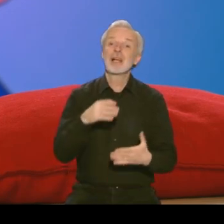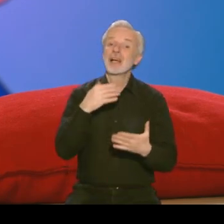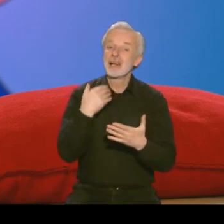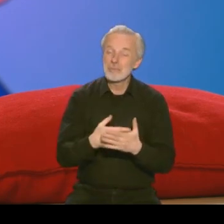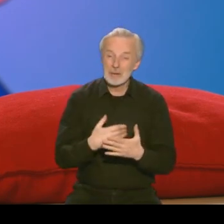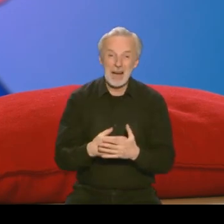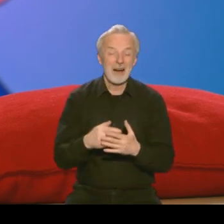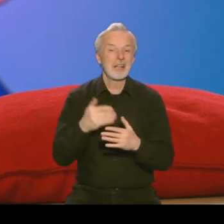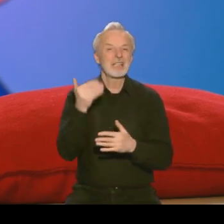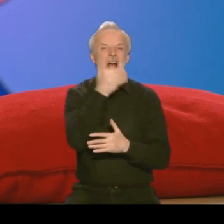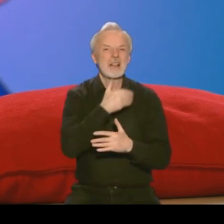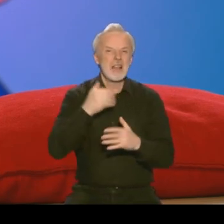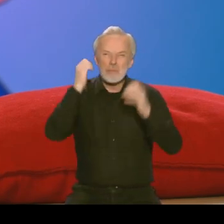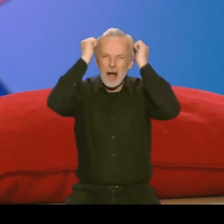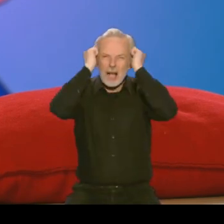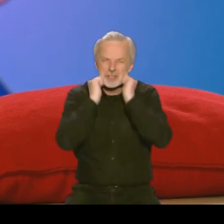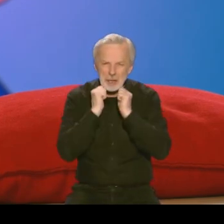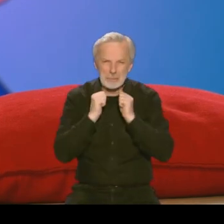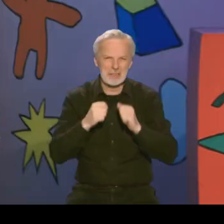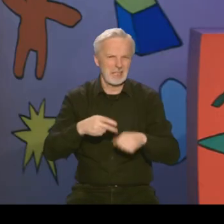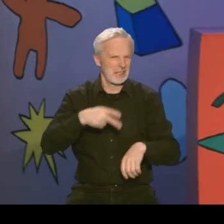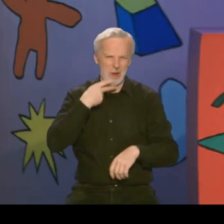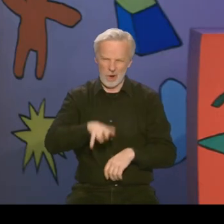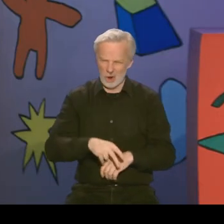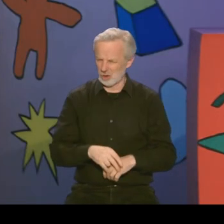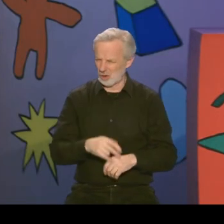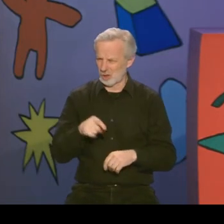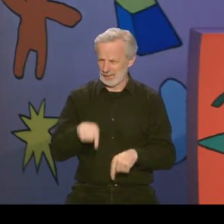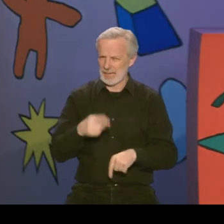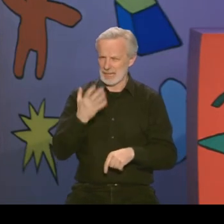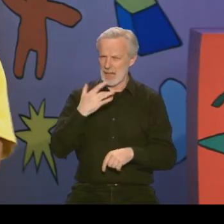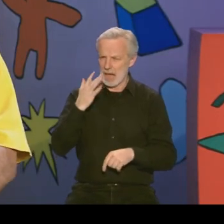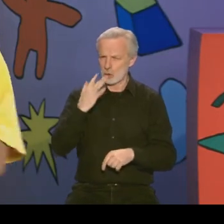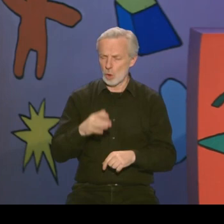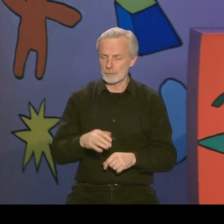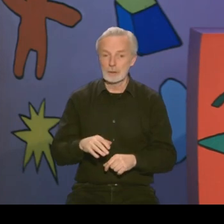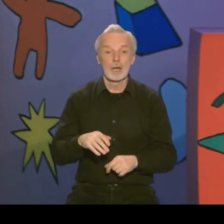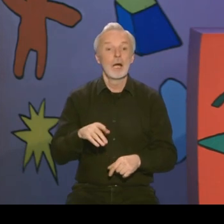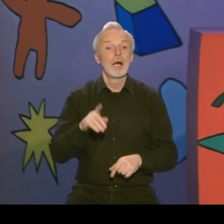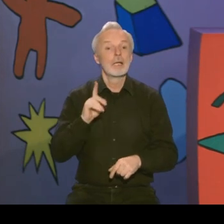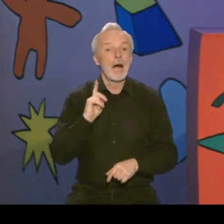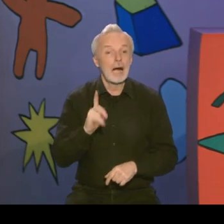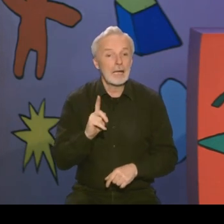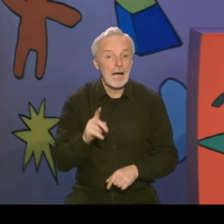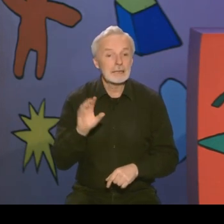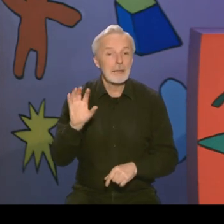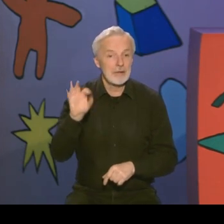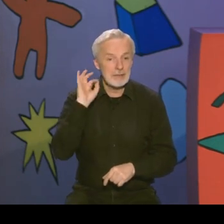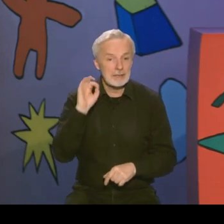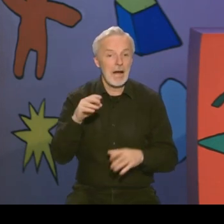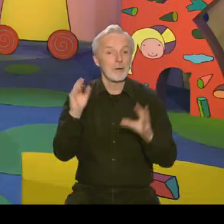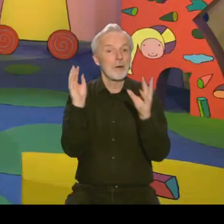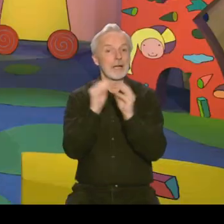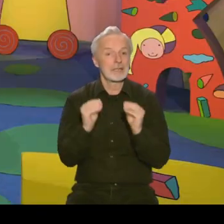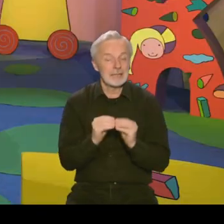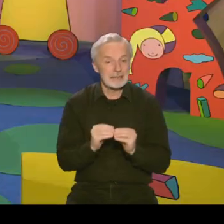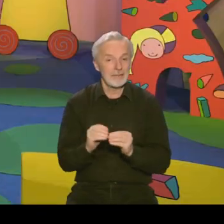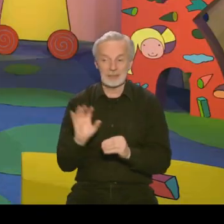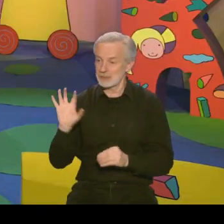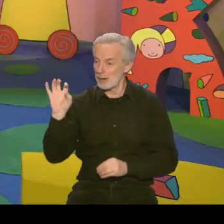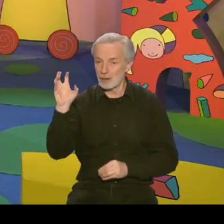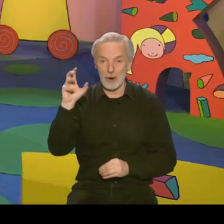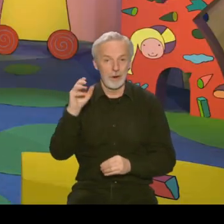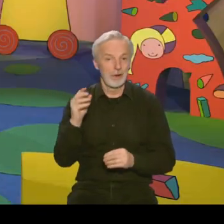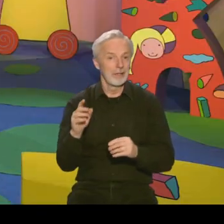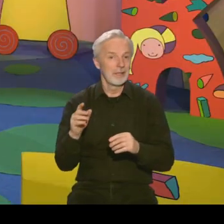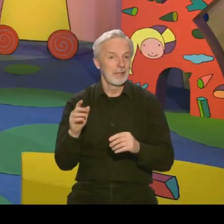takovou teplou čepicí bylo v létě horko. No právě, a tak jsem ji vytáhl a udělal z ní panáčka, Františku.